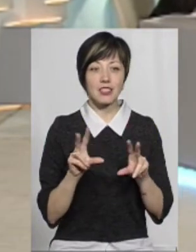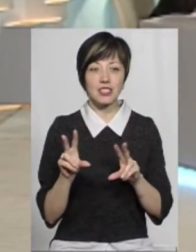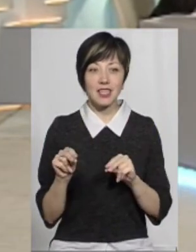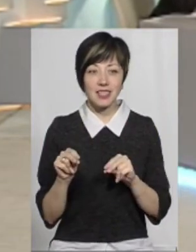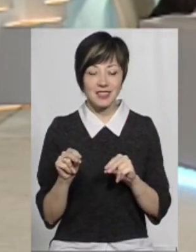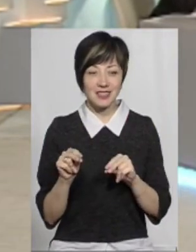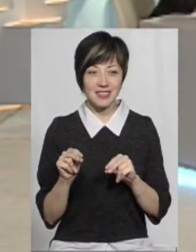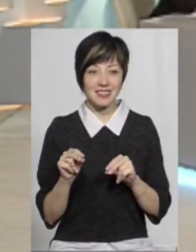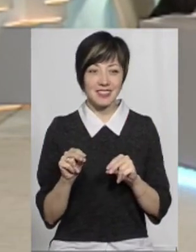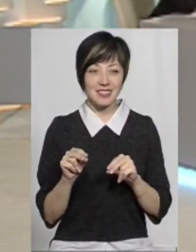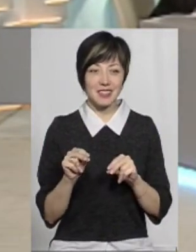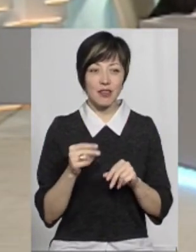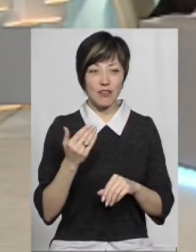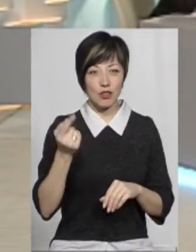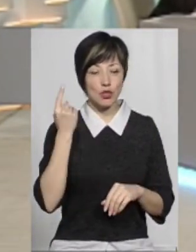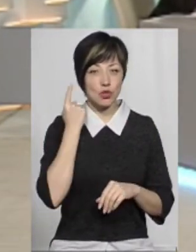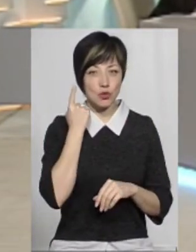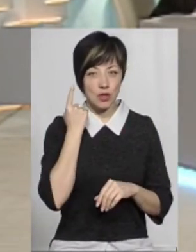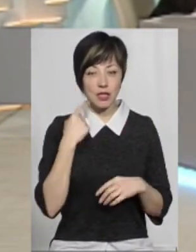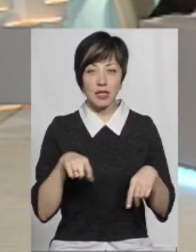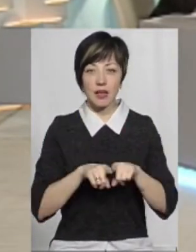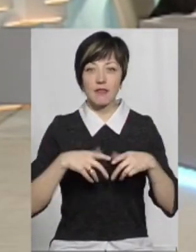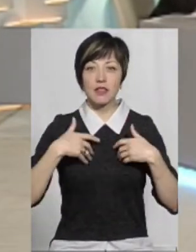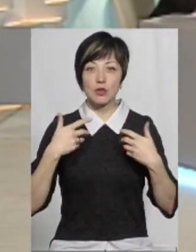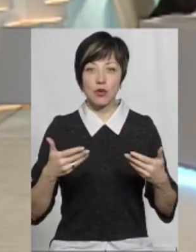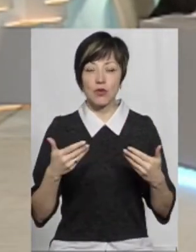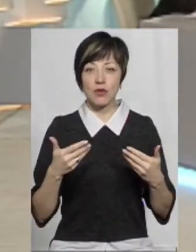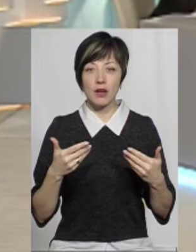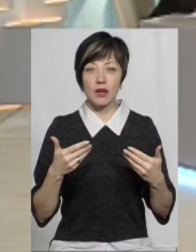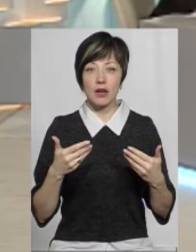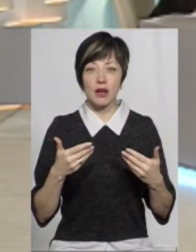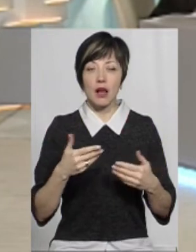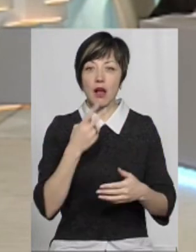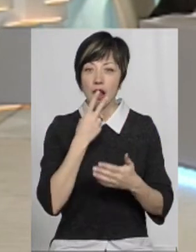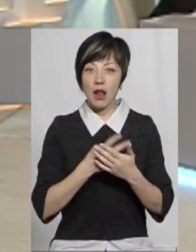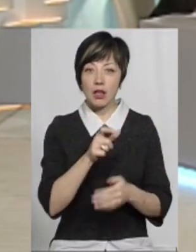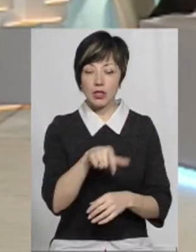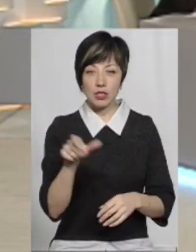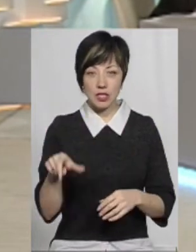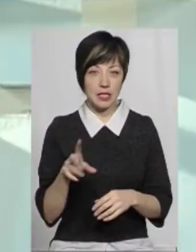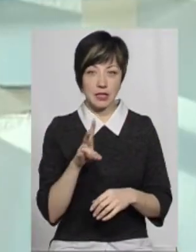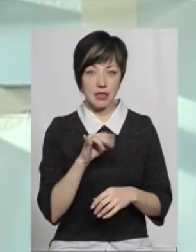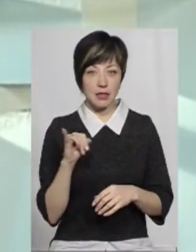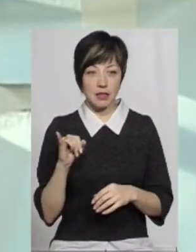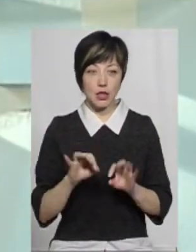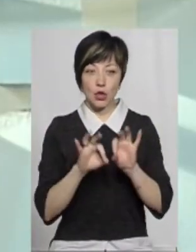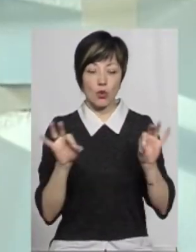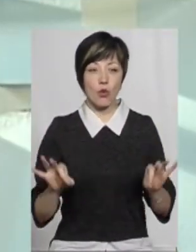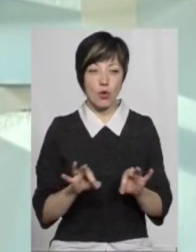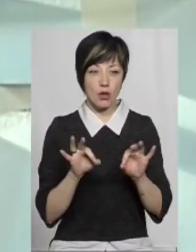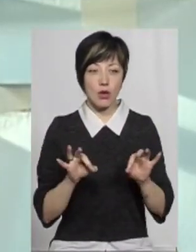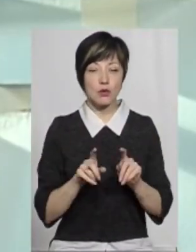На щастя. А пане Анатолію, можливо, ви чули якісь такі висловлювання серед глядачів, які брали участь? Всі підтримують? Ні,